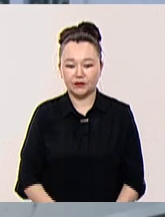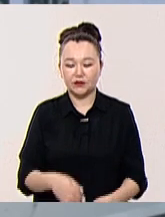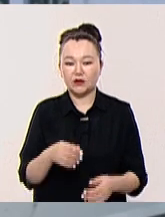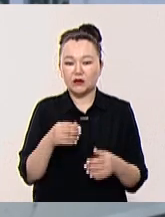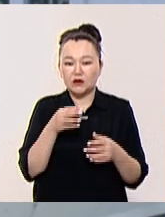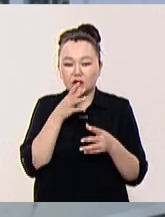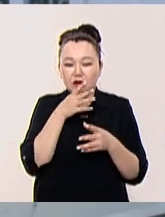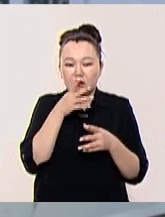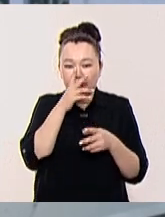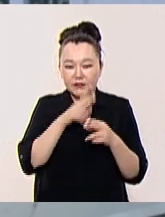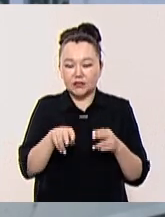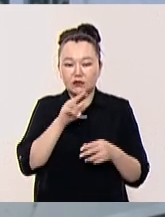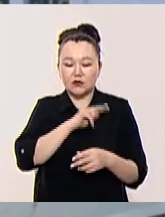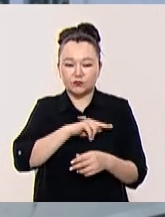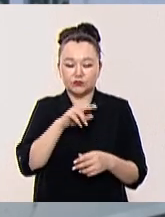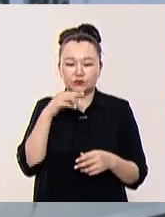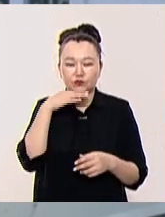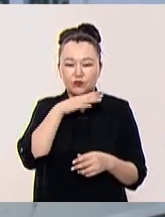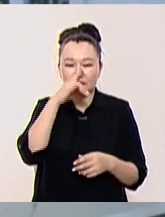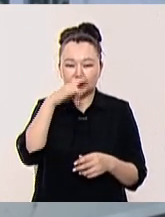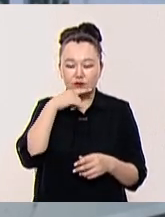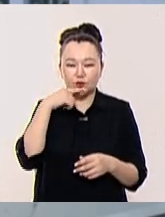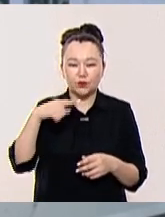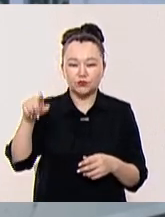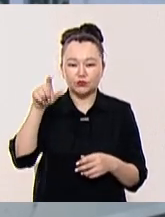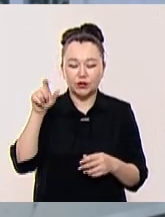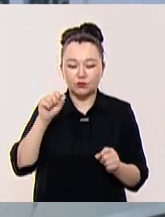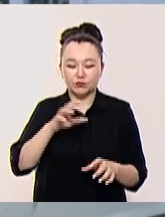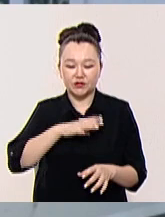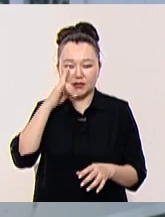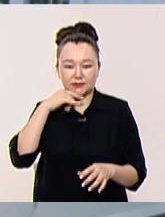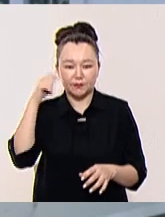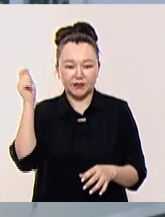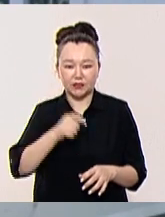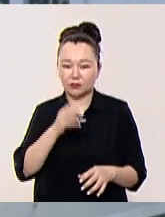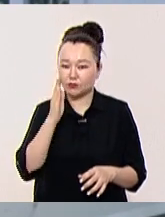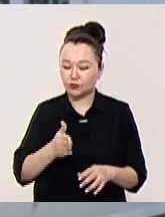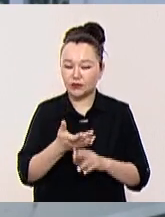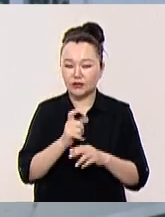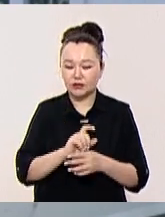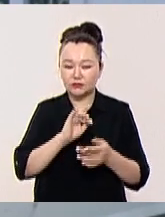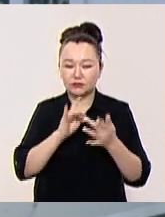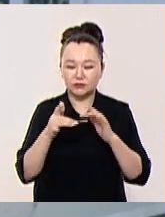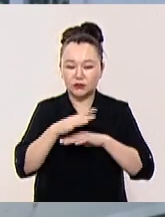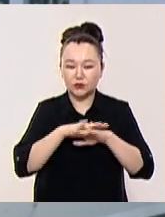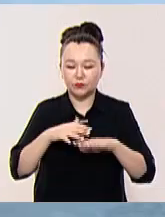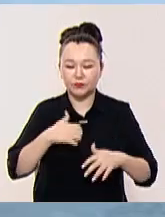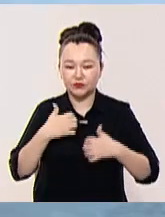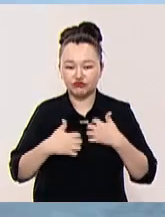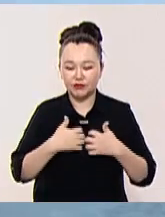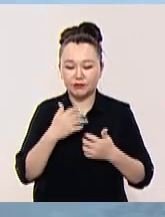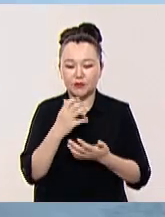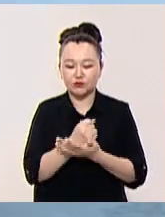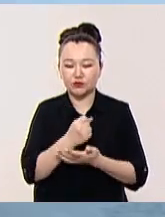Әпсәтте жұмысынан айырылған мыңдаған ресейлік Қазақстанға келіп жұмыс істеуі мүмкін. Әлеуметтік желіде осын айтқан халық қазір алаңдап отыр.